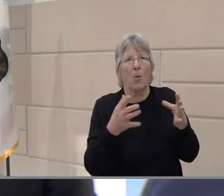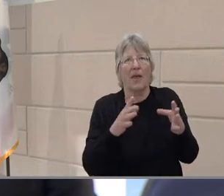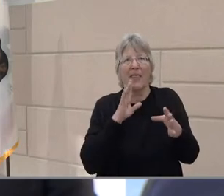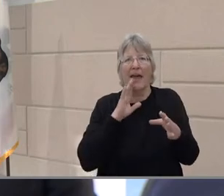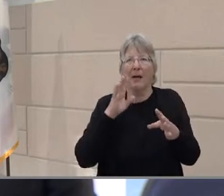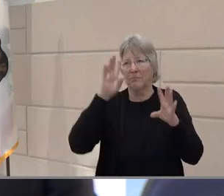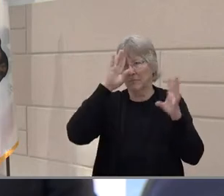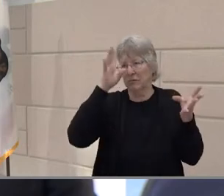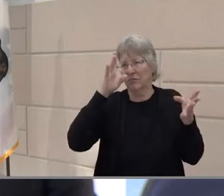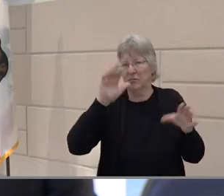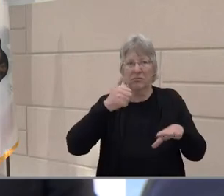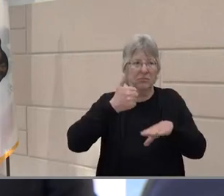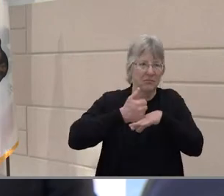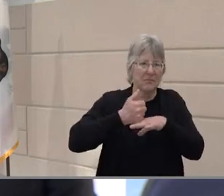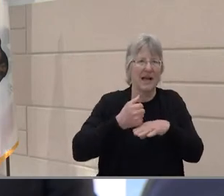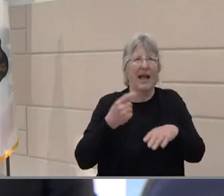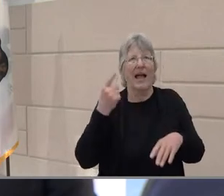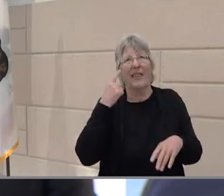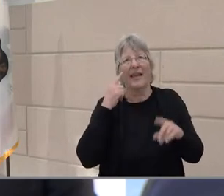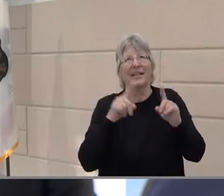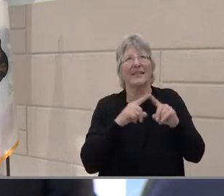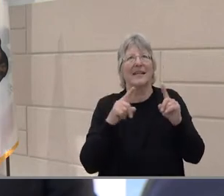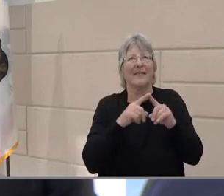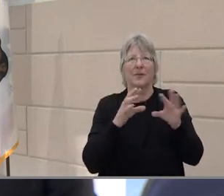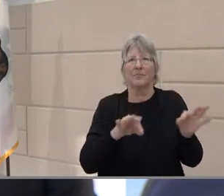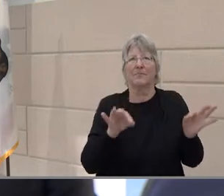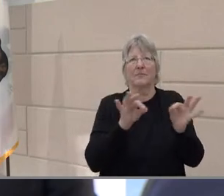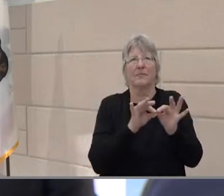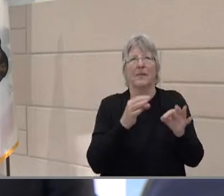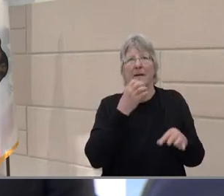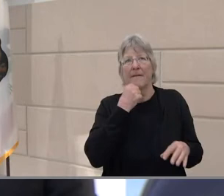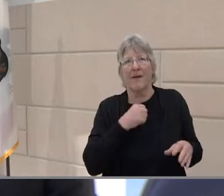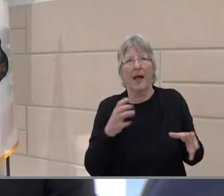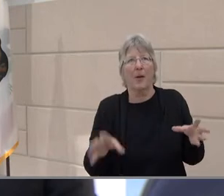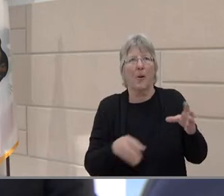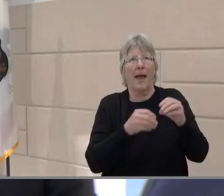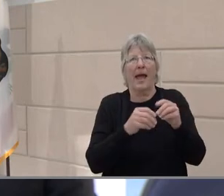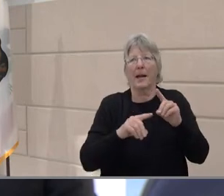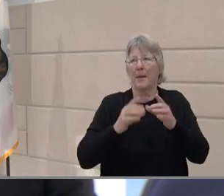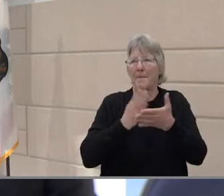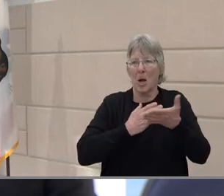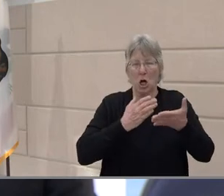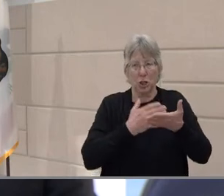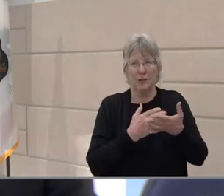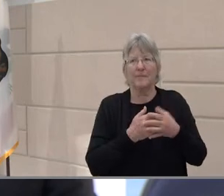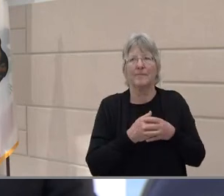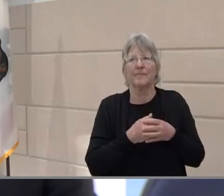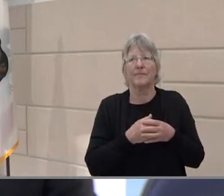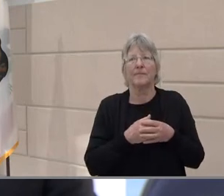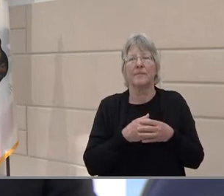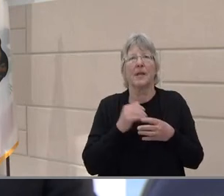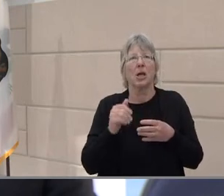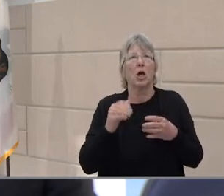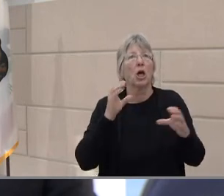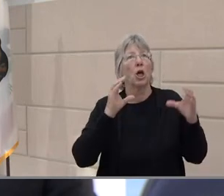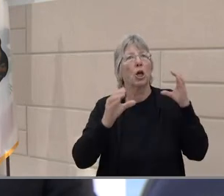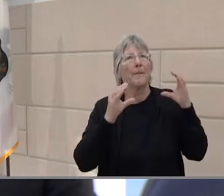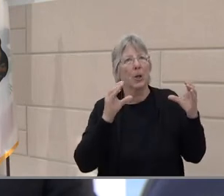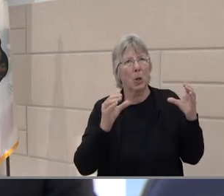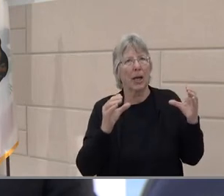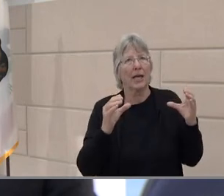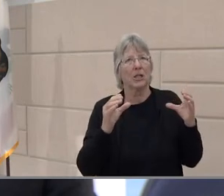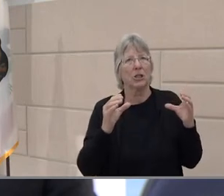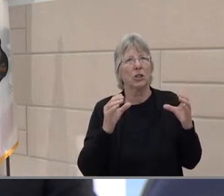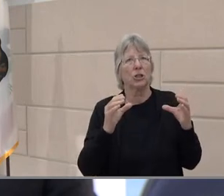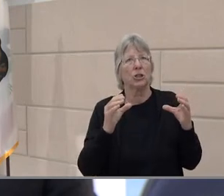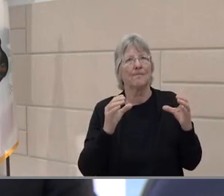នួយគ្រប់គ្រាន់សម្រាប់ជួយទៅកាន់ពួកគេនេះហើយគឺថាអ្វីដែលយើងត្រូវធ្វើបន្ថែមក្នុងការ